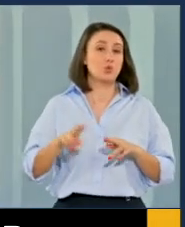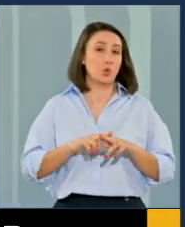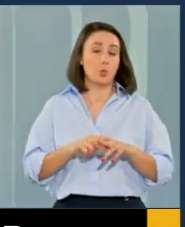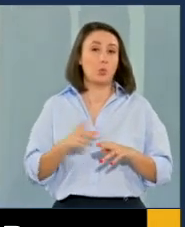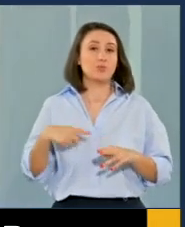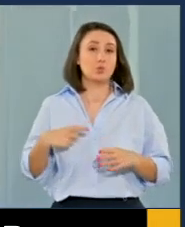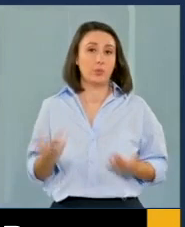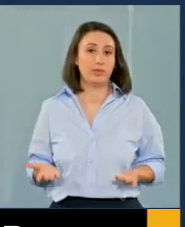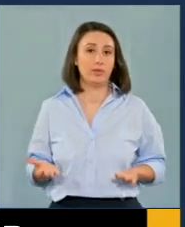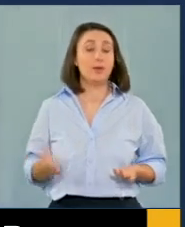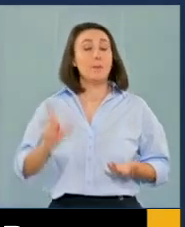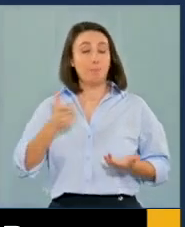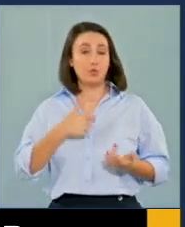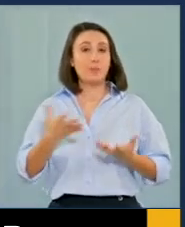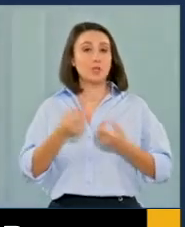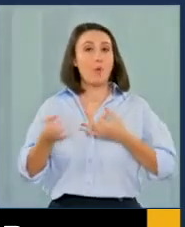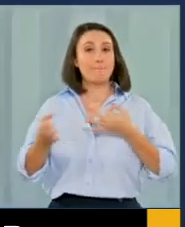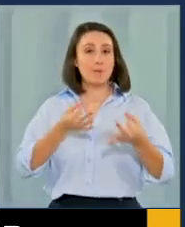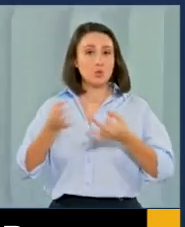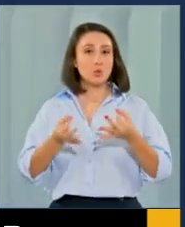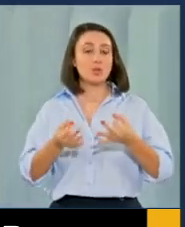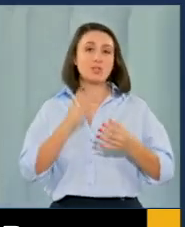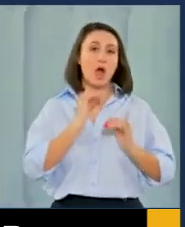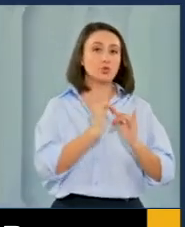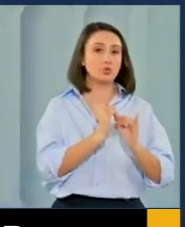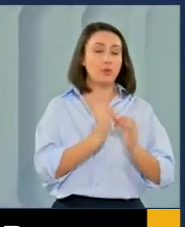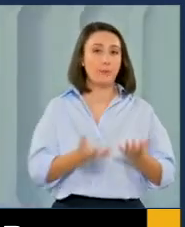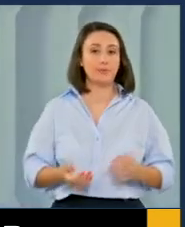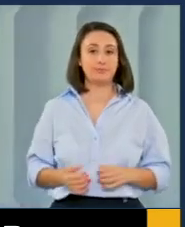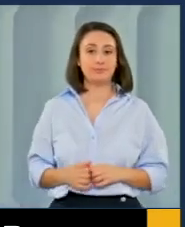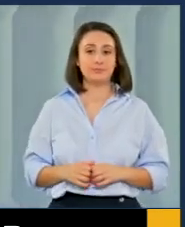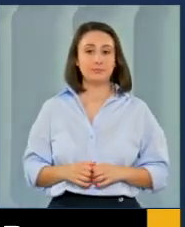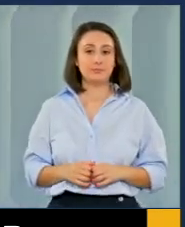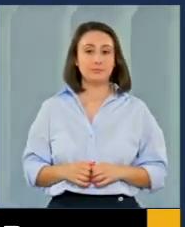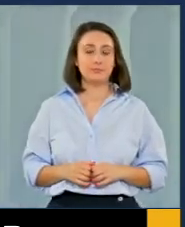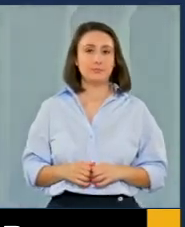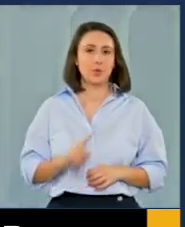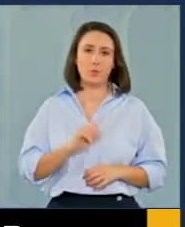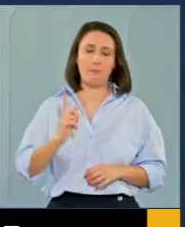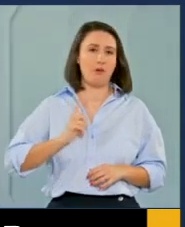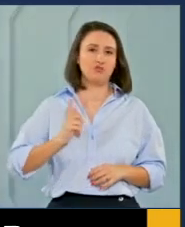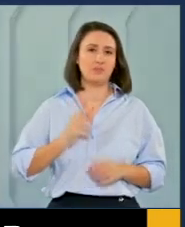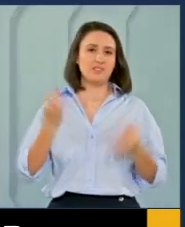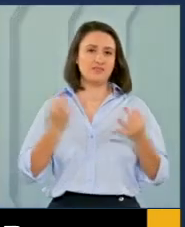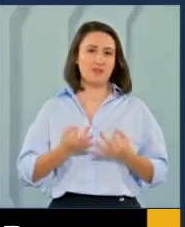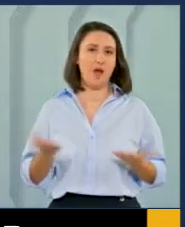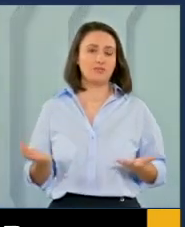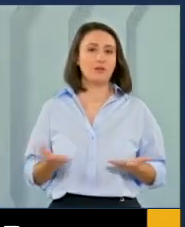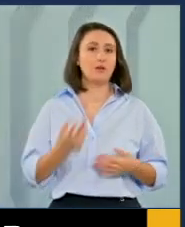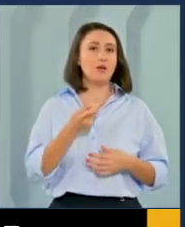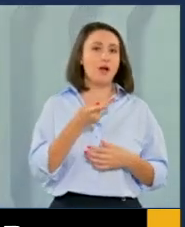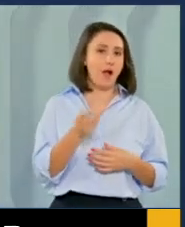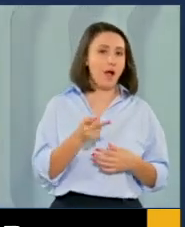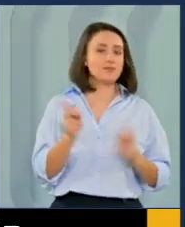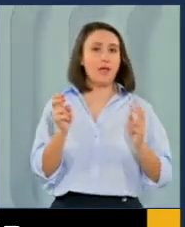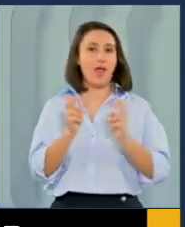să compensăm aceste creșteri de prețuri. Deci, da, nu mă aștept să scadă pe burse nici gazul, nici